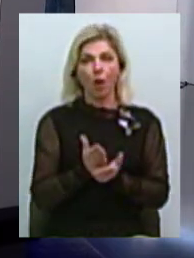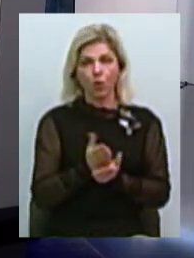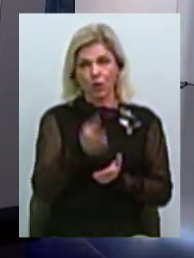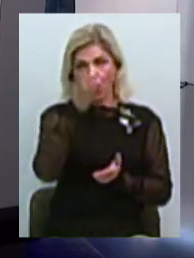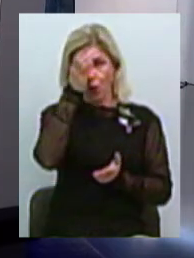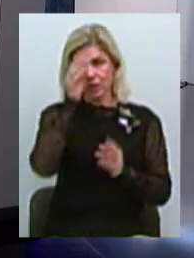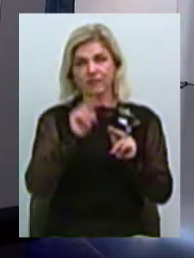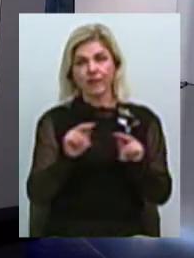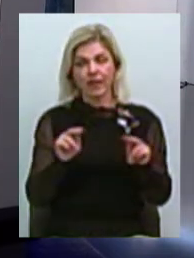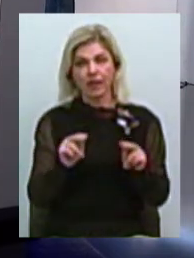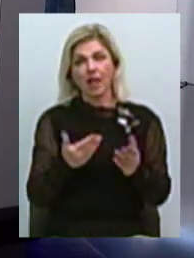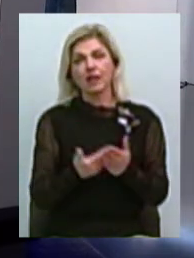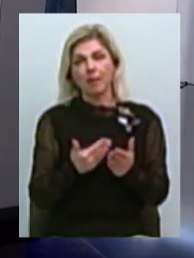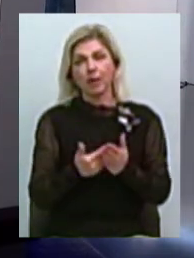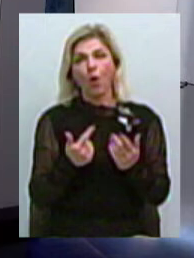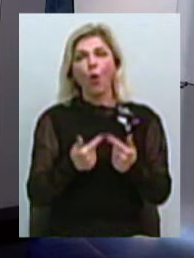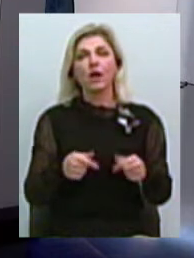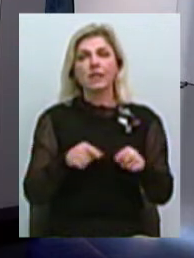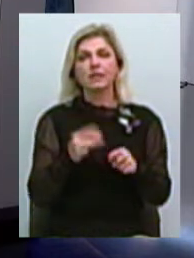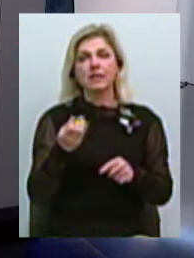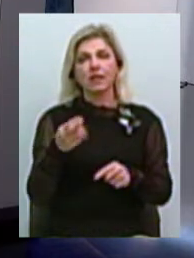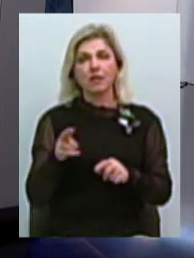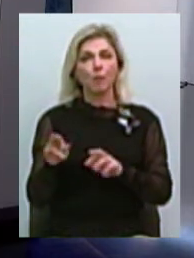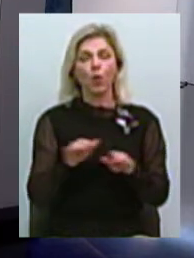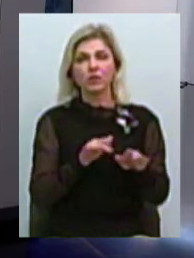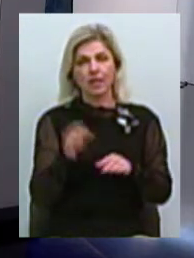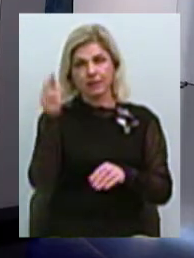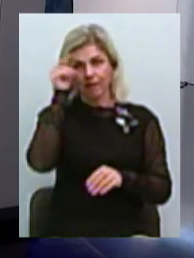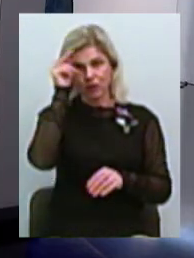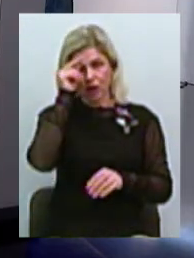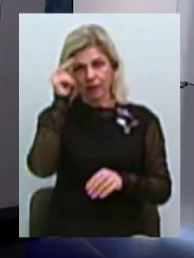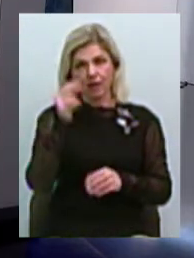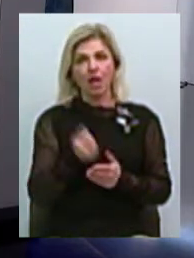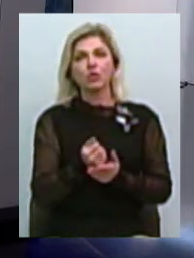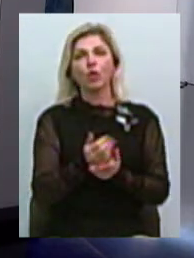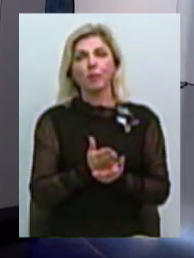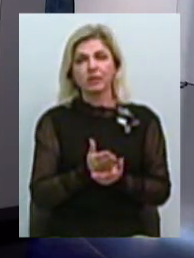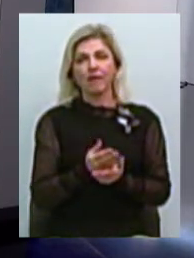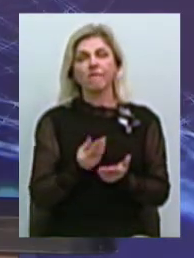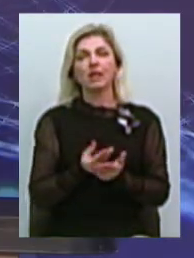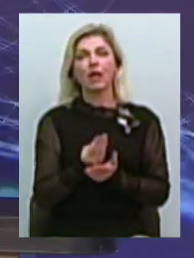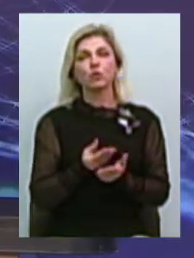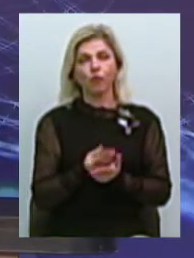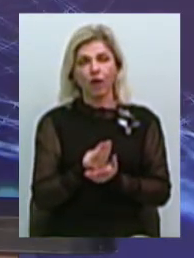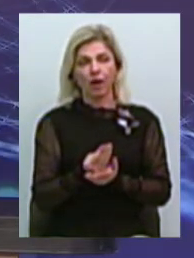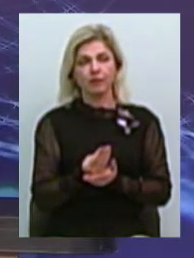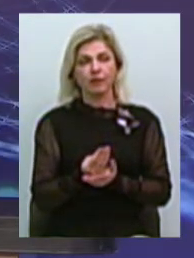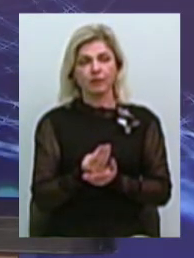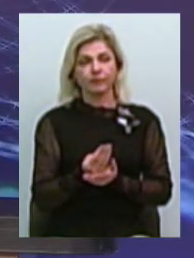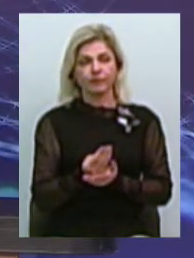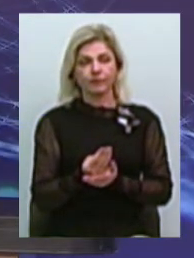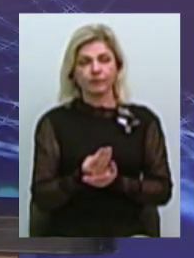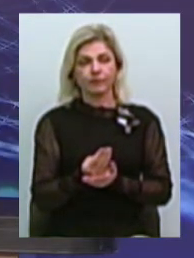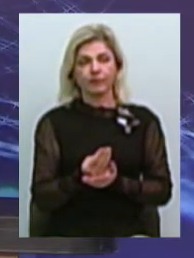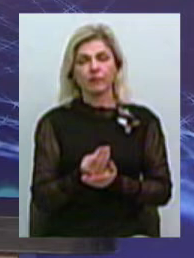освіти, а, наприклад, організації процесу навчання, забезпечення, скажімо, фінансуванням, от саме